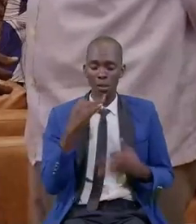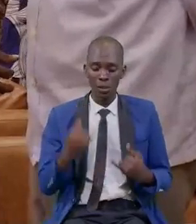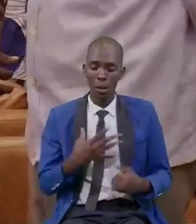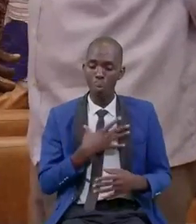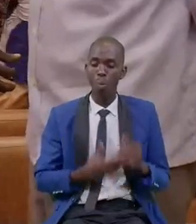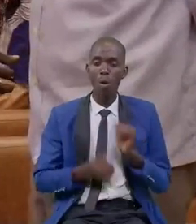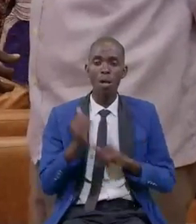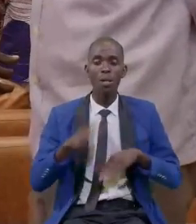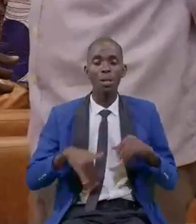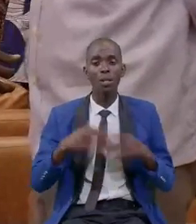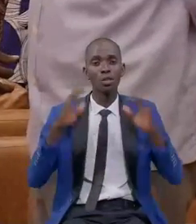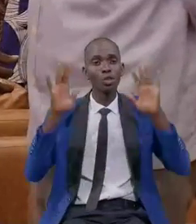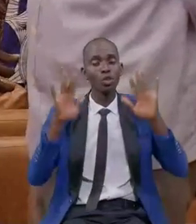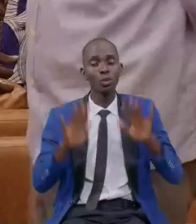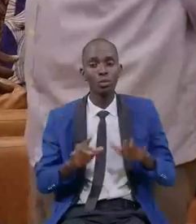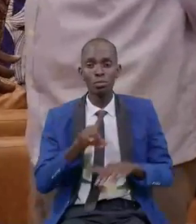neige?